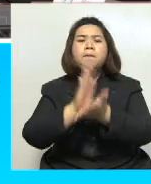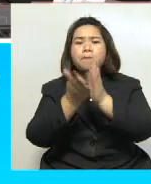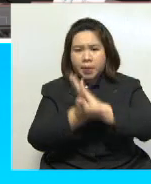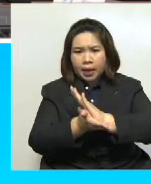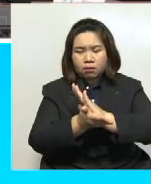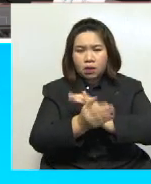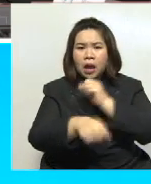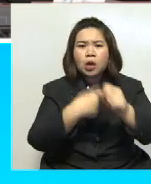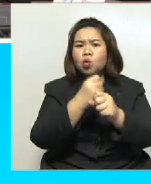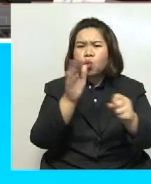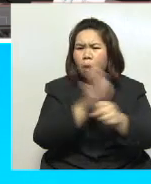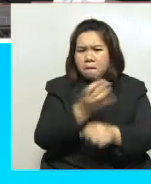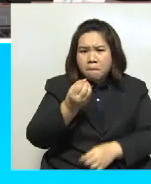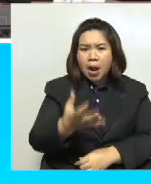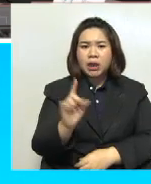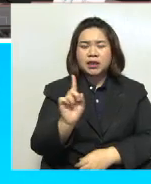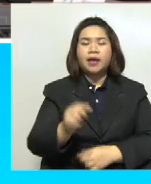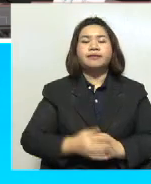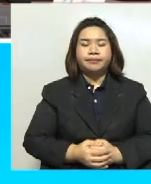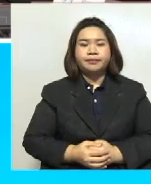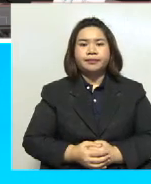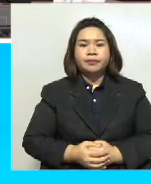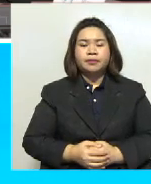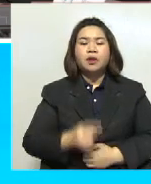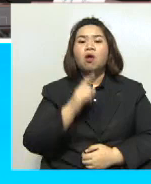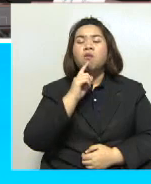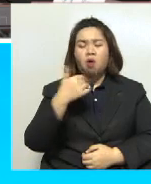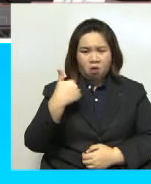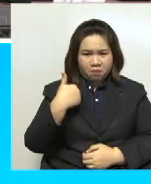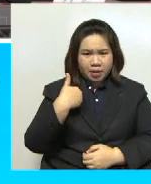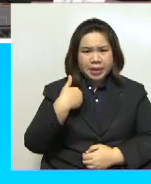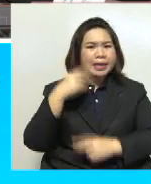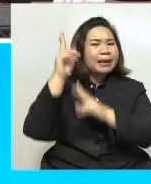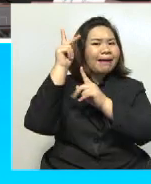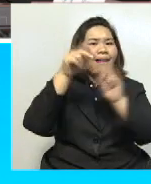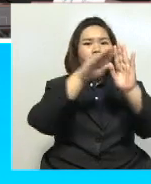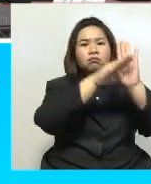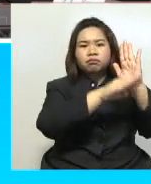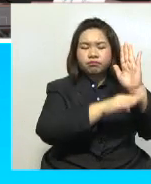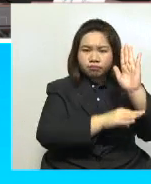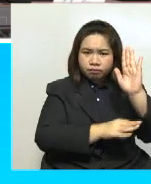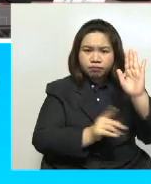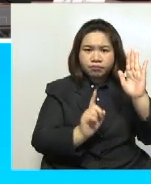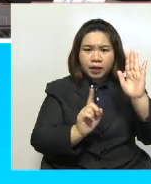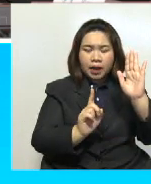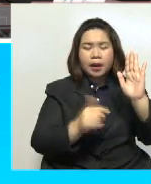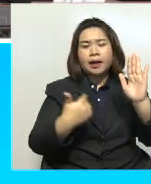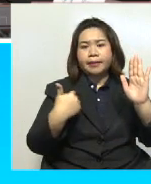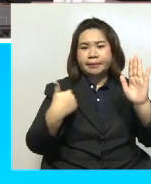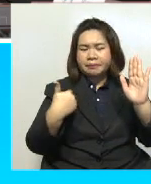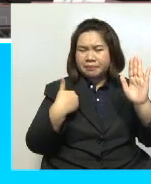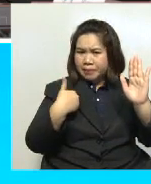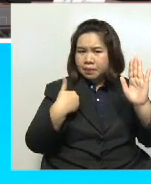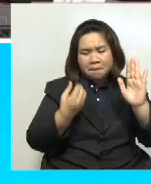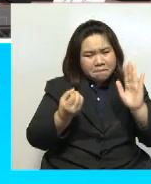าหมดอายุการใช้งานนะคะเส้นทางไหนจะเป็นหลักๆคะ ก็ตามที่ปรากฏเป็นข่าวครับก็เส้นทางที่มีม